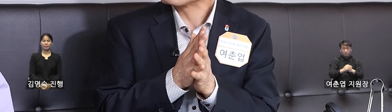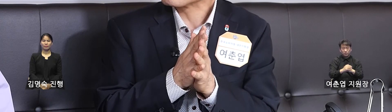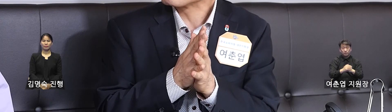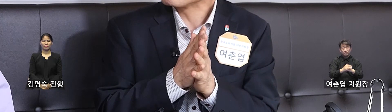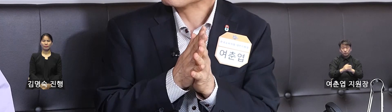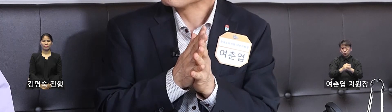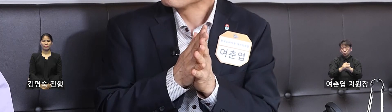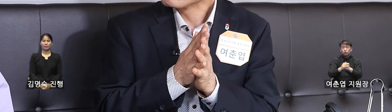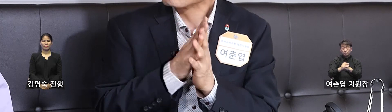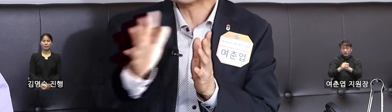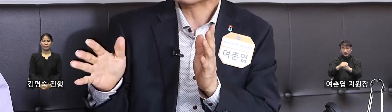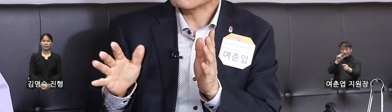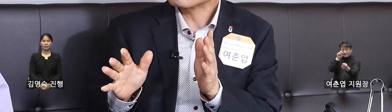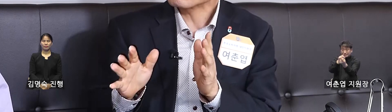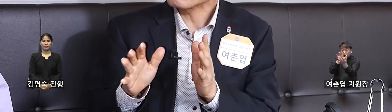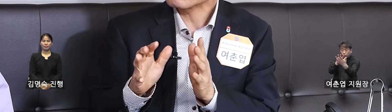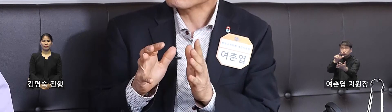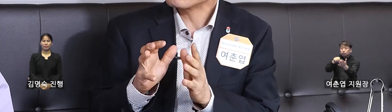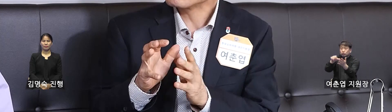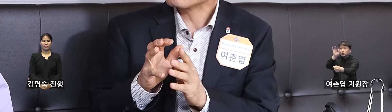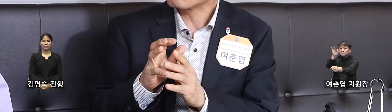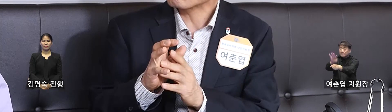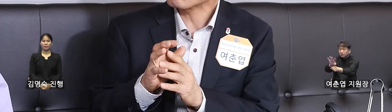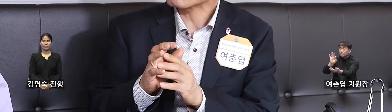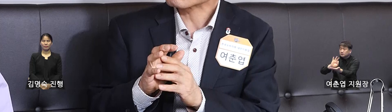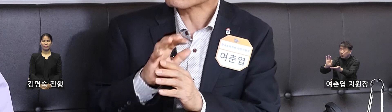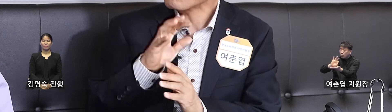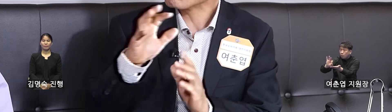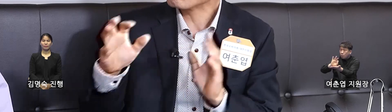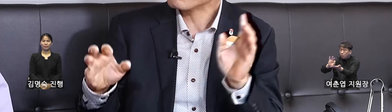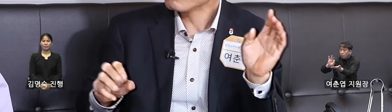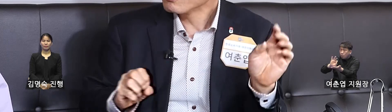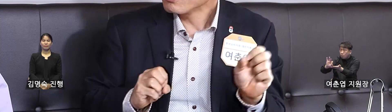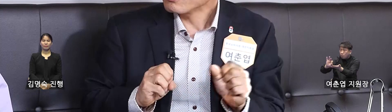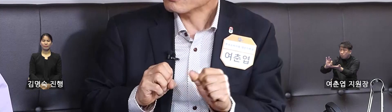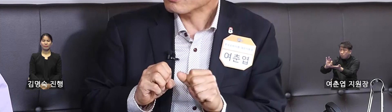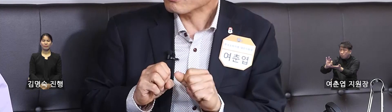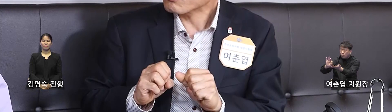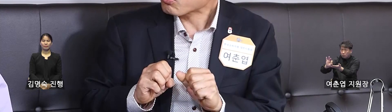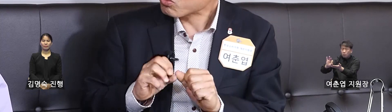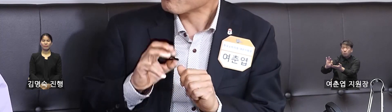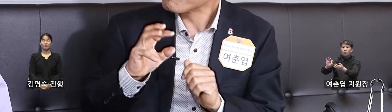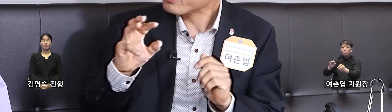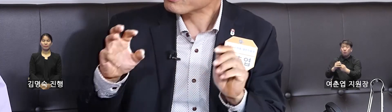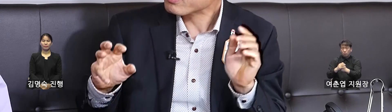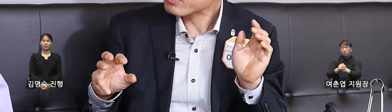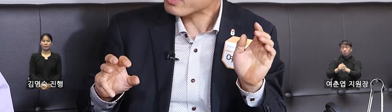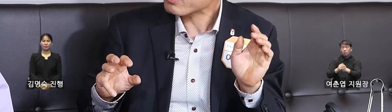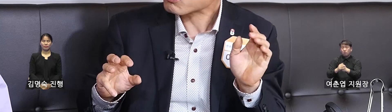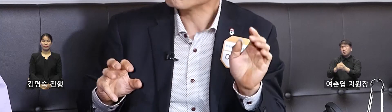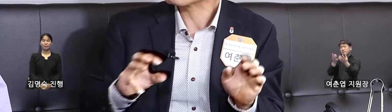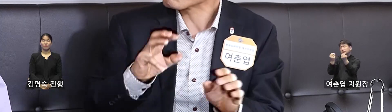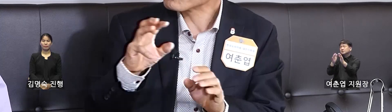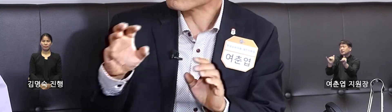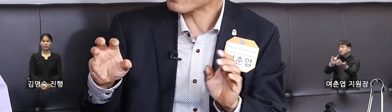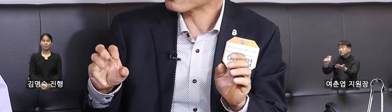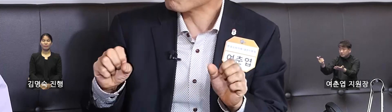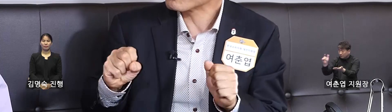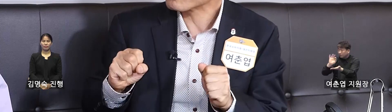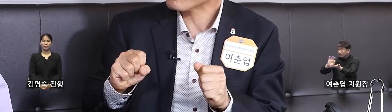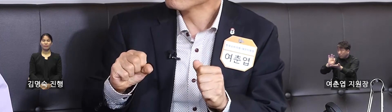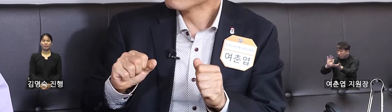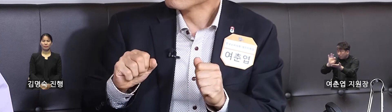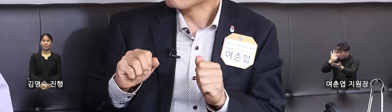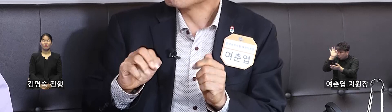그래서 이제 소비자들이 일상생활에서 실질적으로 사용을 이제 수많은 소비자들이